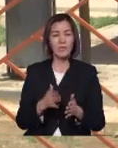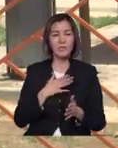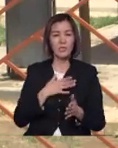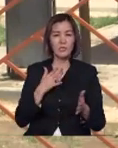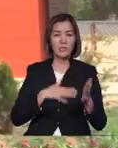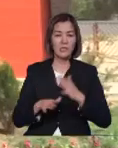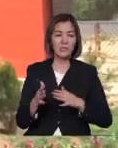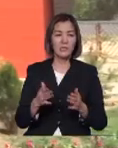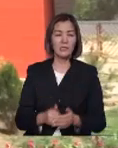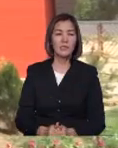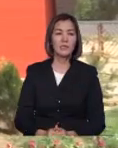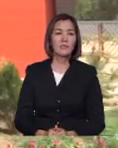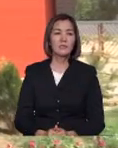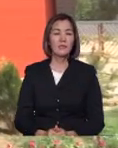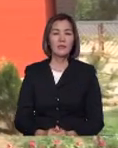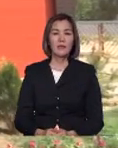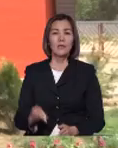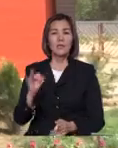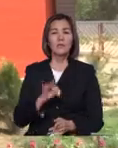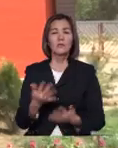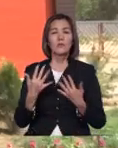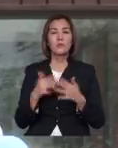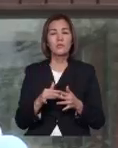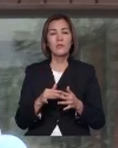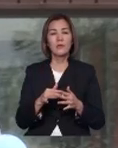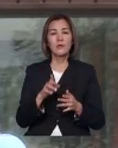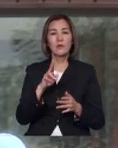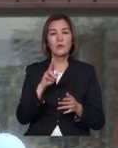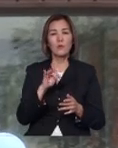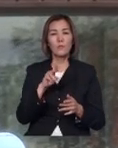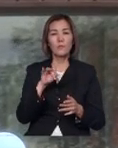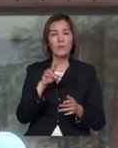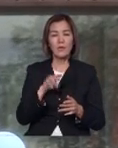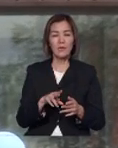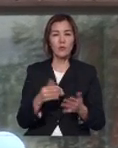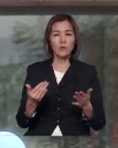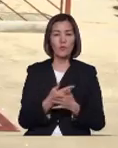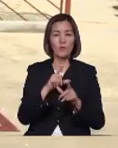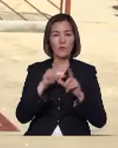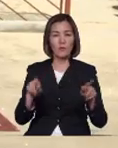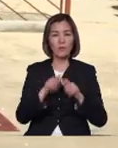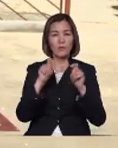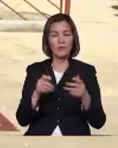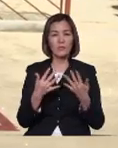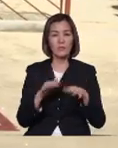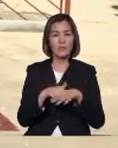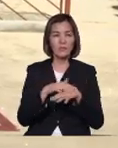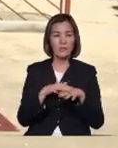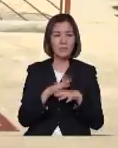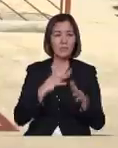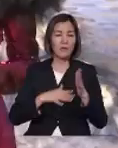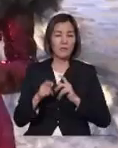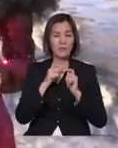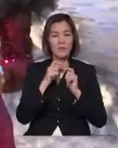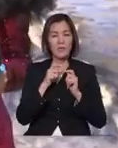радость безгранична. Этот день войдет в историю села Кобрлик. Собравшиеся на открытие нового спортивного комплекса, сельчане не скрывали своей радости.